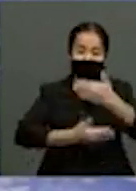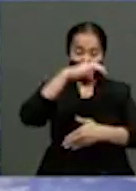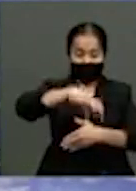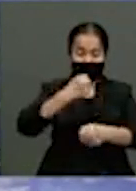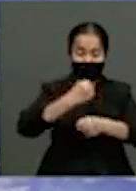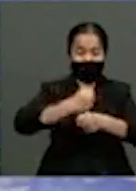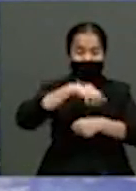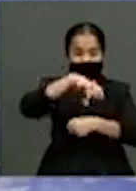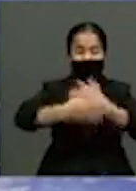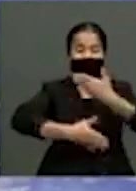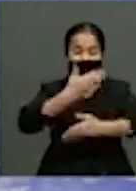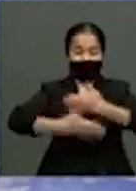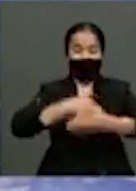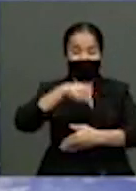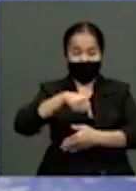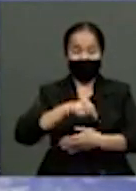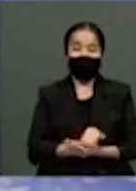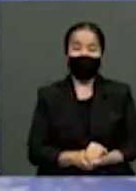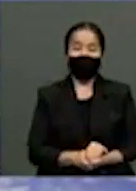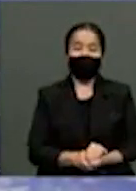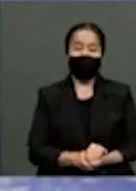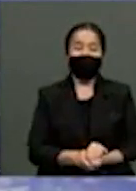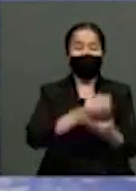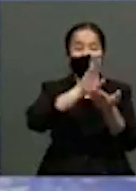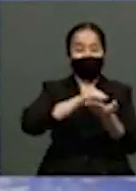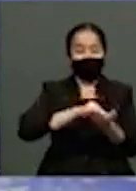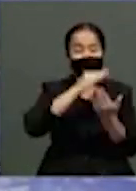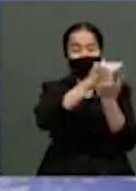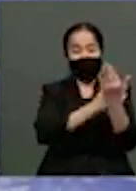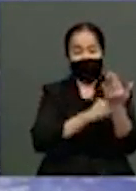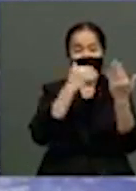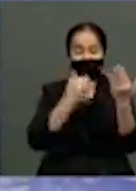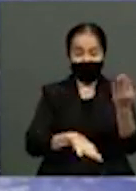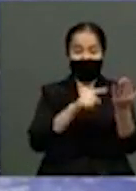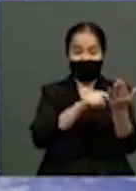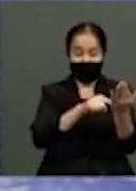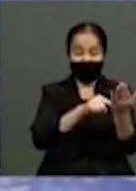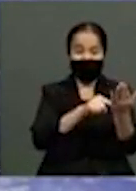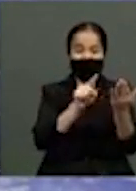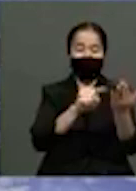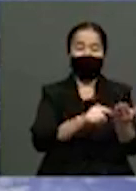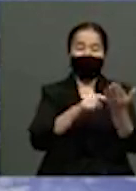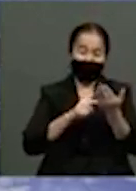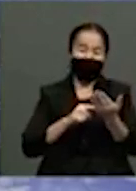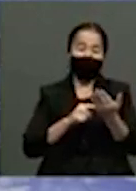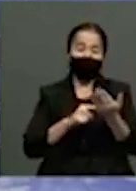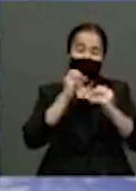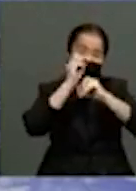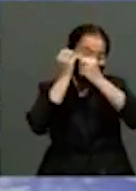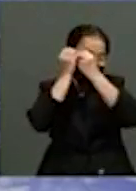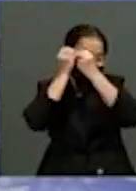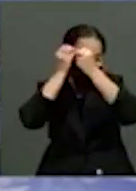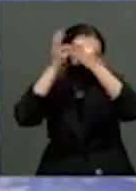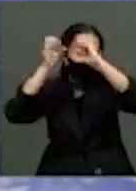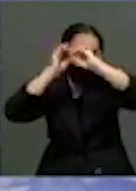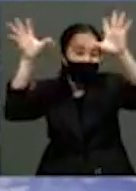านอยู่ตลาดทุกวันเพราะฉะนั้นข้อมูลต่างๆเหล่านี้เนี่ยถูกเอามาฉายภาพให้เห็นในพื้นใน